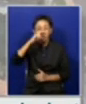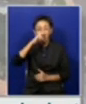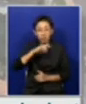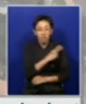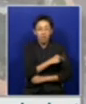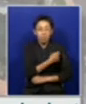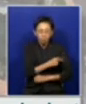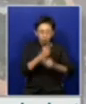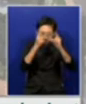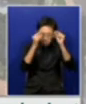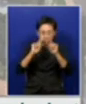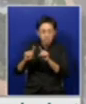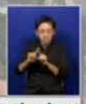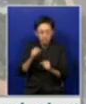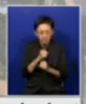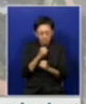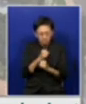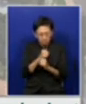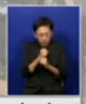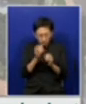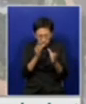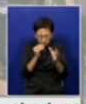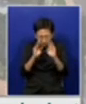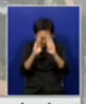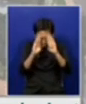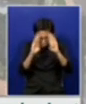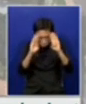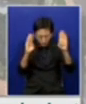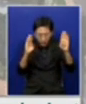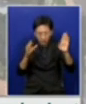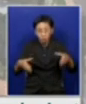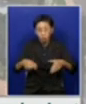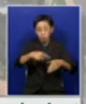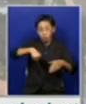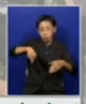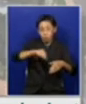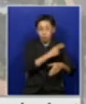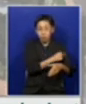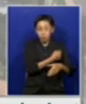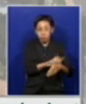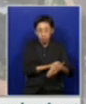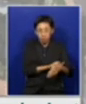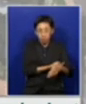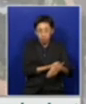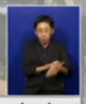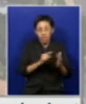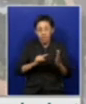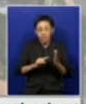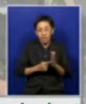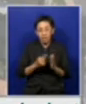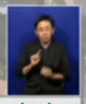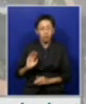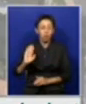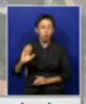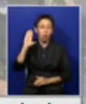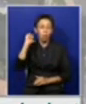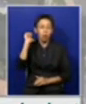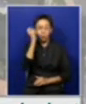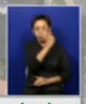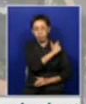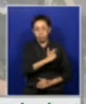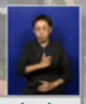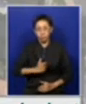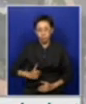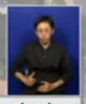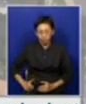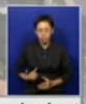รู้ประสบการณ์แล้วก็วัฒนธรรมองค์กรนะครับตั้งแต่พระราชสมเด็จพระราชบิดานะครับรวมทั้งบุ